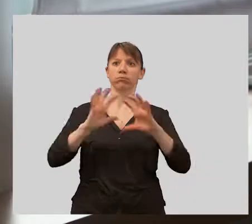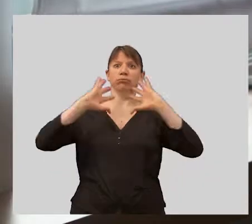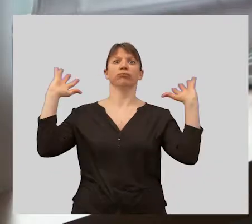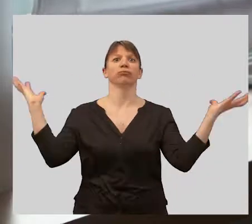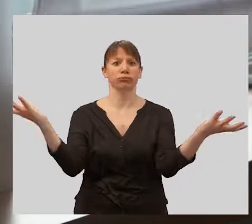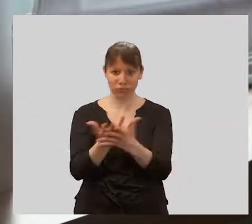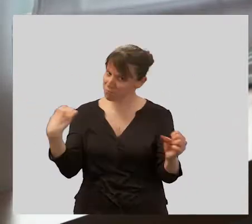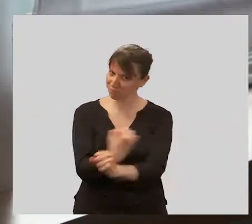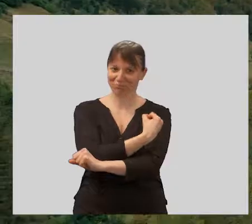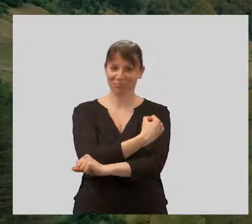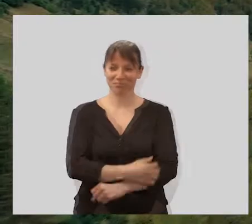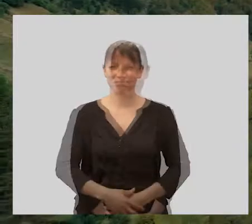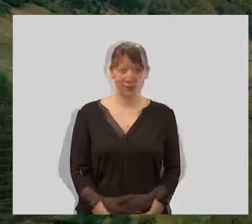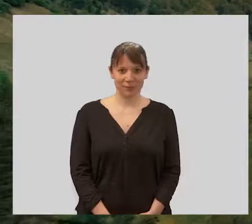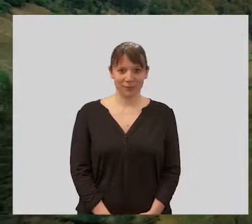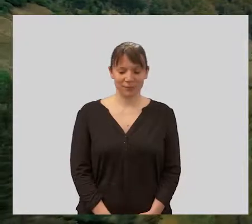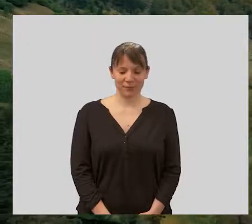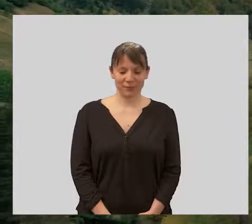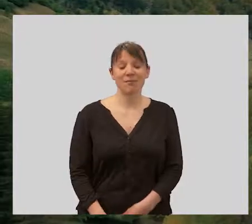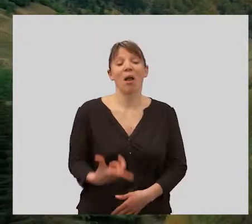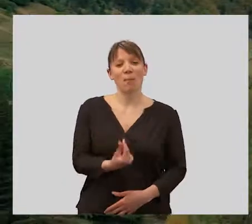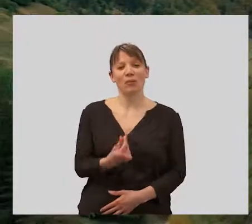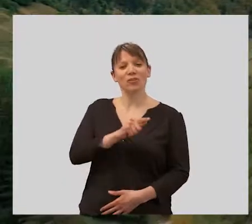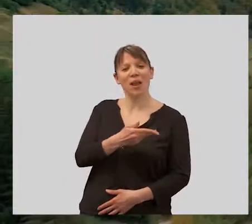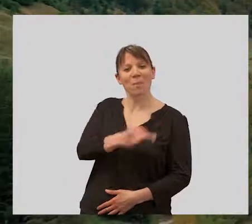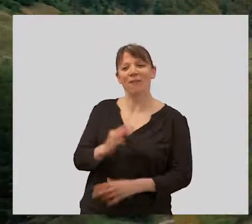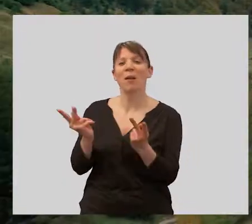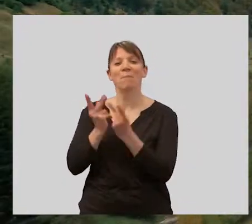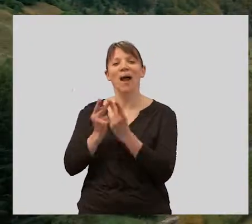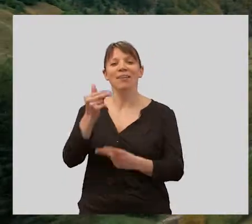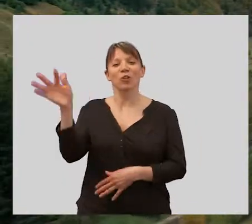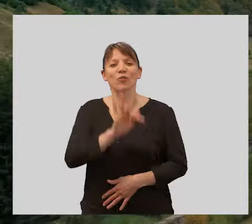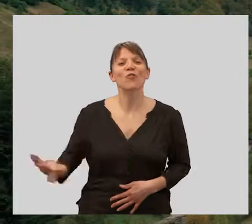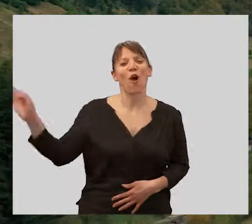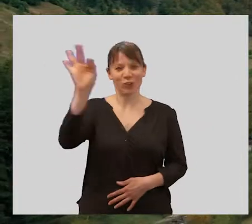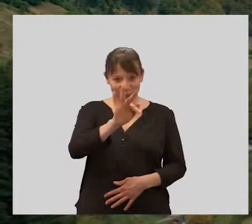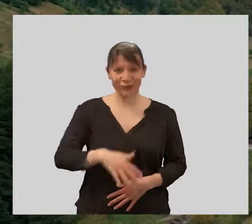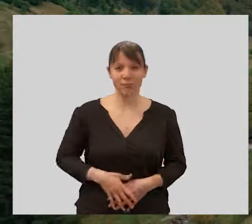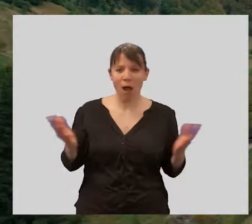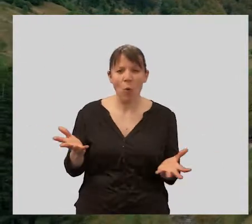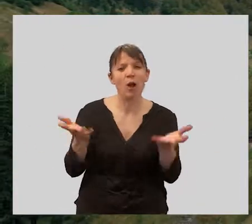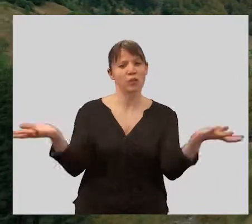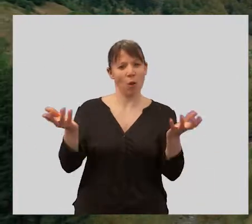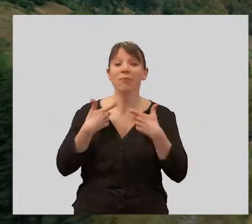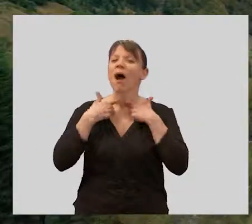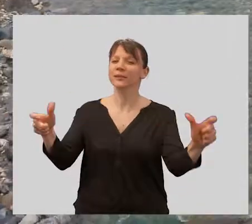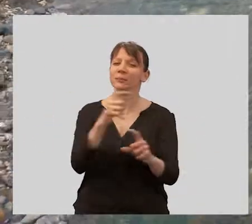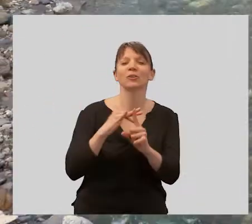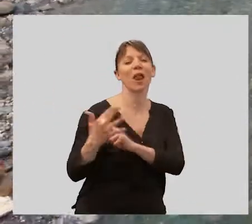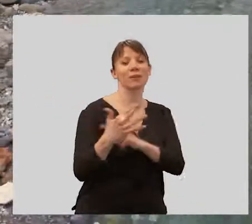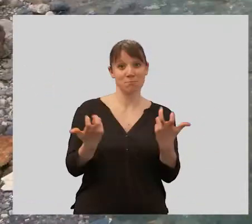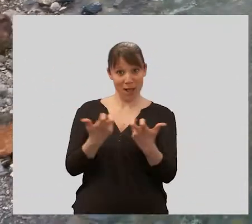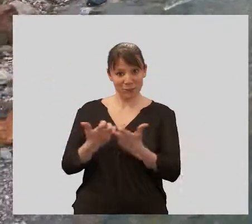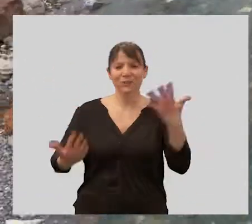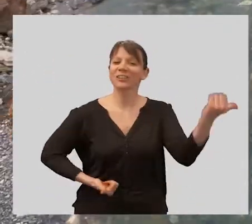dénombrer, donc c'est un réel succès. Le mécénat GMF, avec les parcs nationaux de France, valorise aussi l'accessibilité